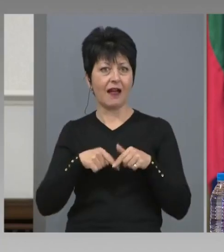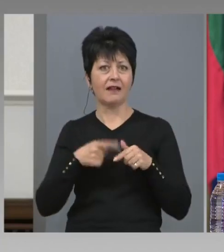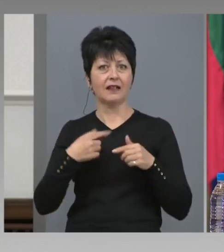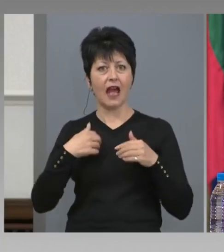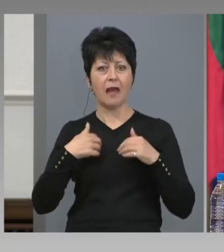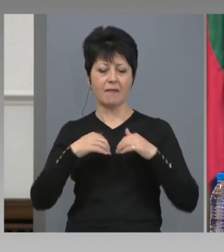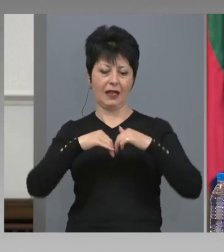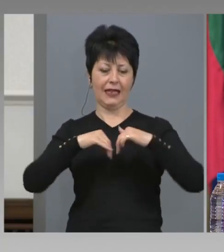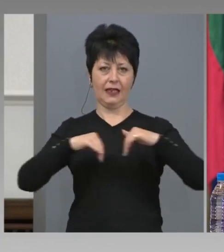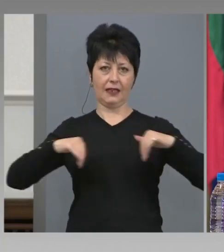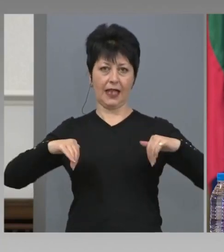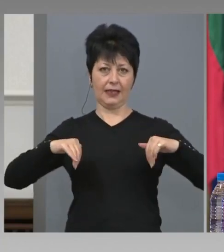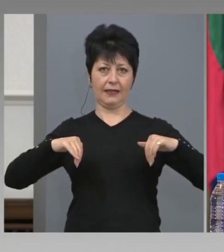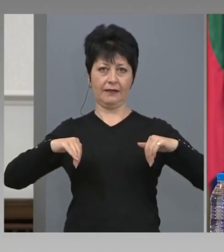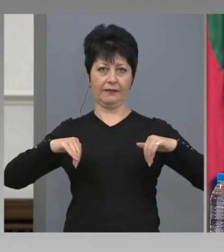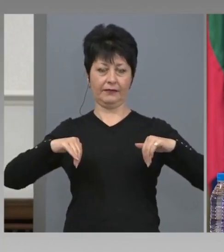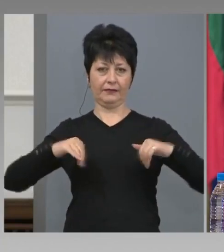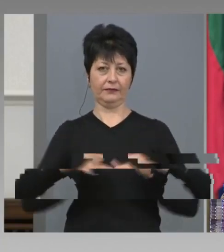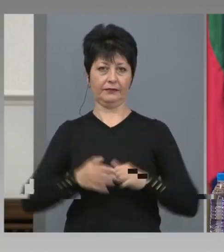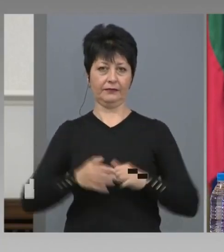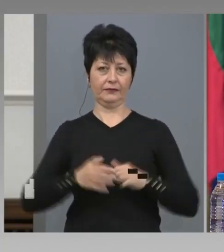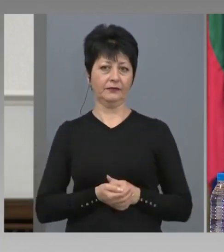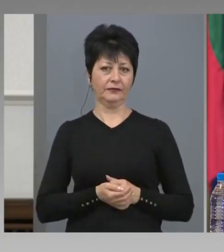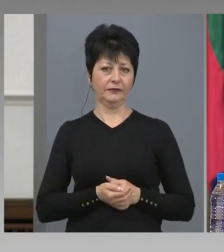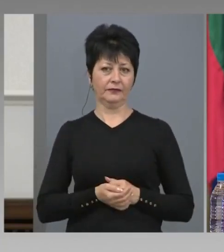съответната дистанция.